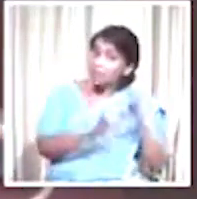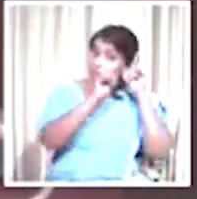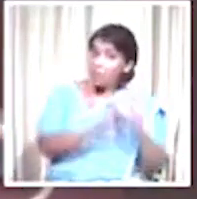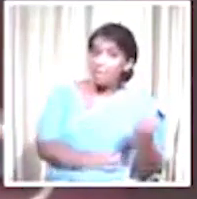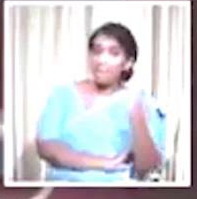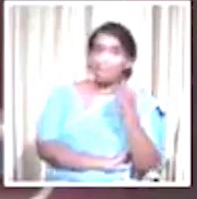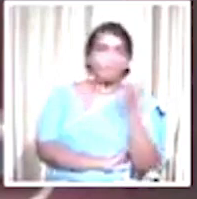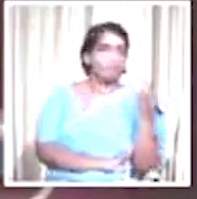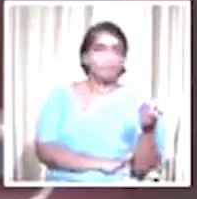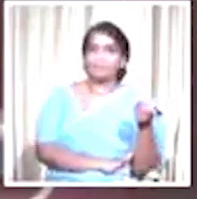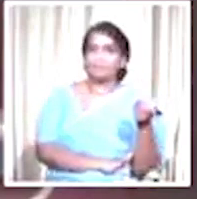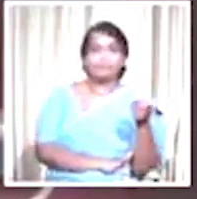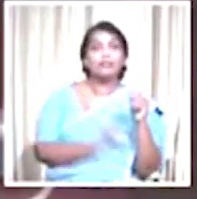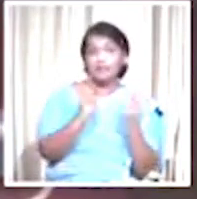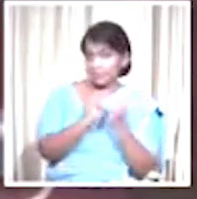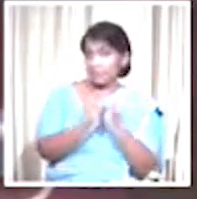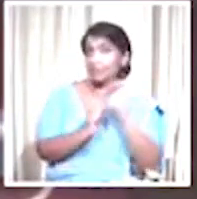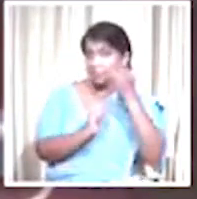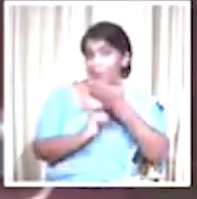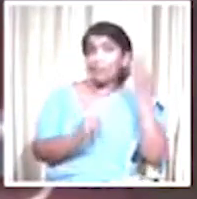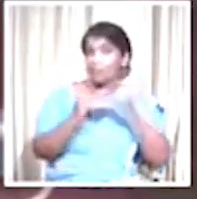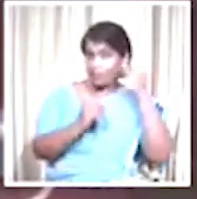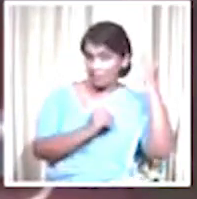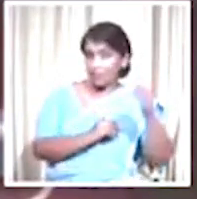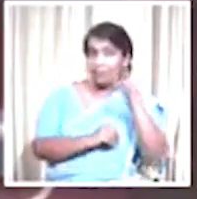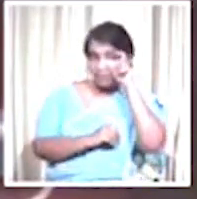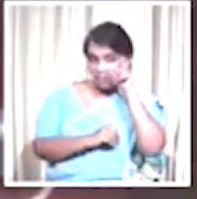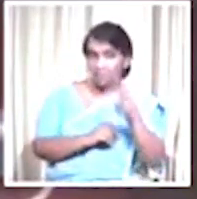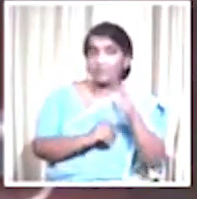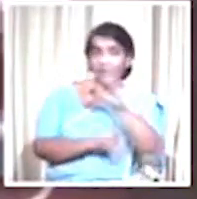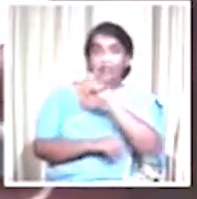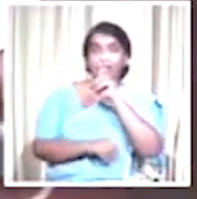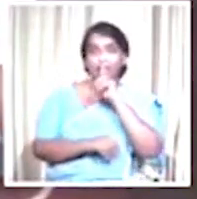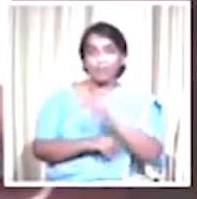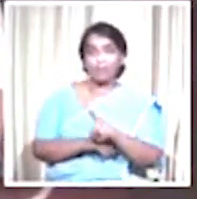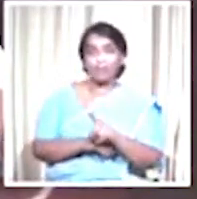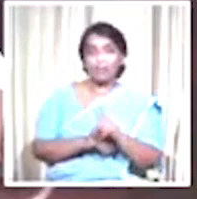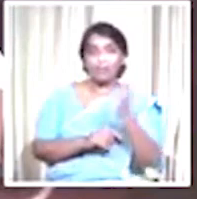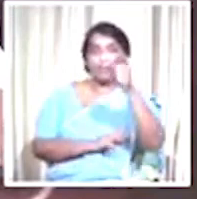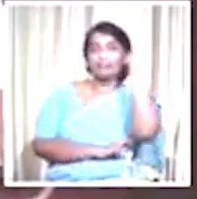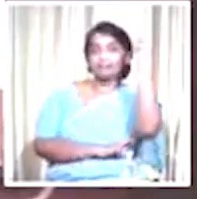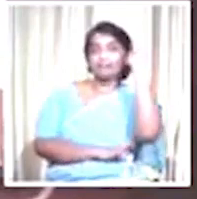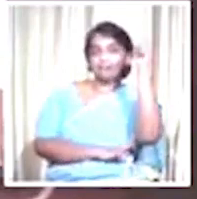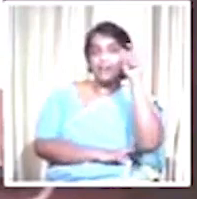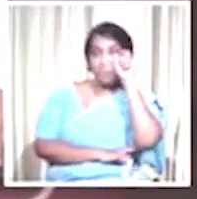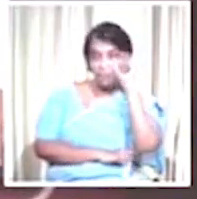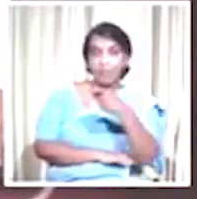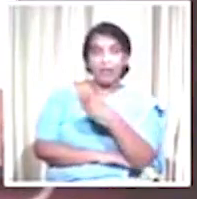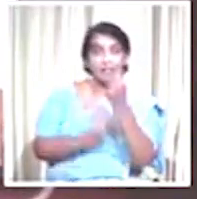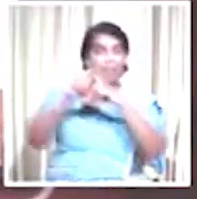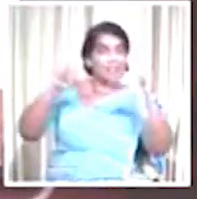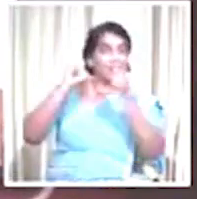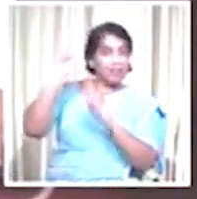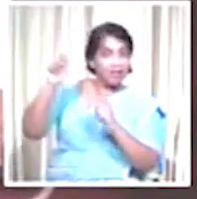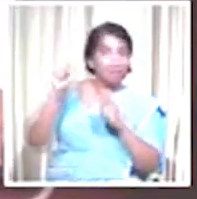උත් ඒ වගේ දේවල් සිදු වෙන්න පුළුවන් අර දැක්කම එක්කෙනෙක් කතා කරනට ඇවිල්ලා එක්කෙනෙක් මොනවද වැනුවා ආ ඒ